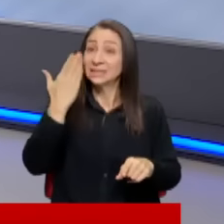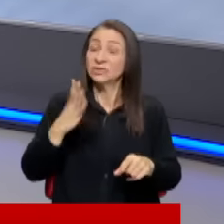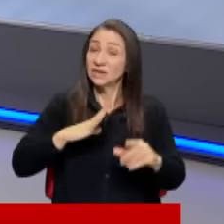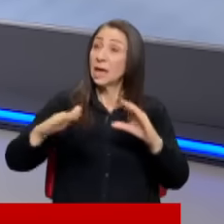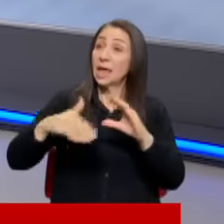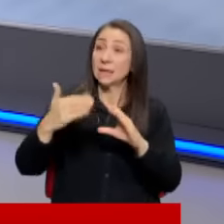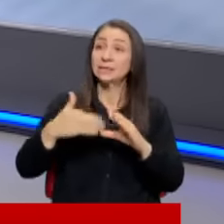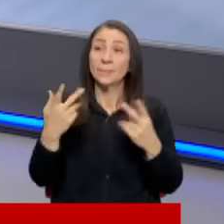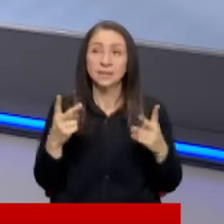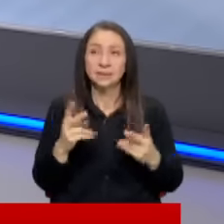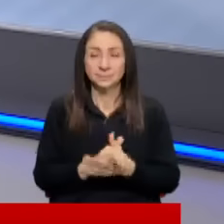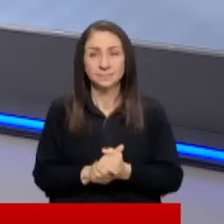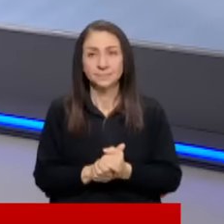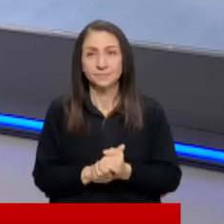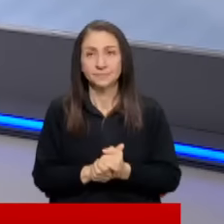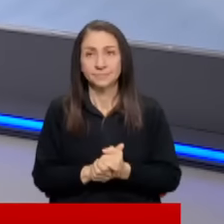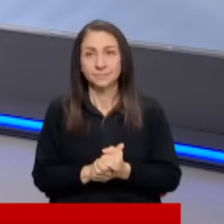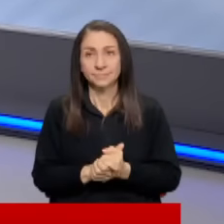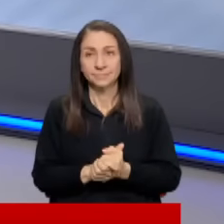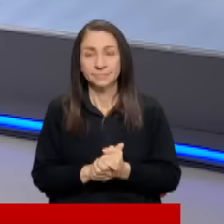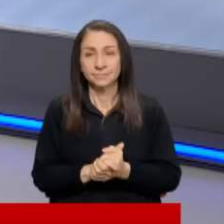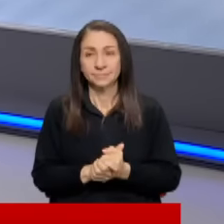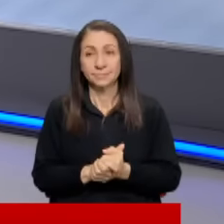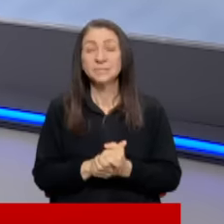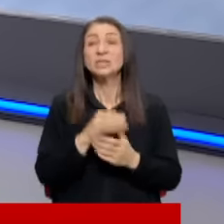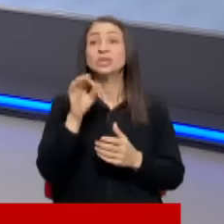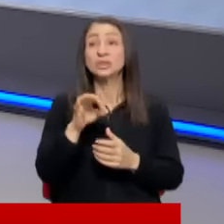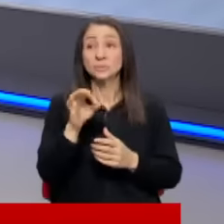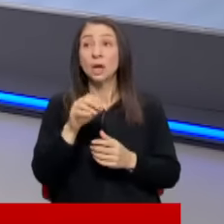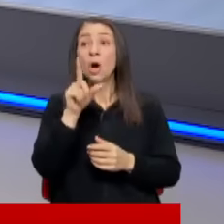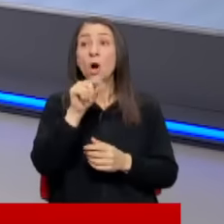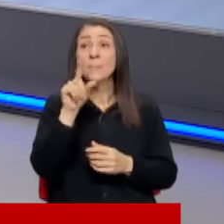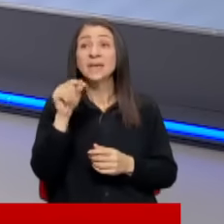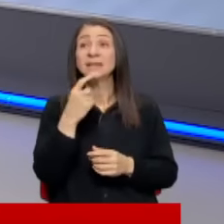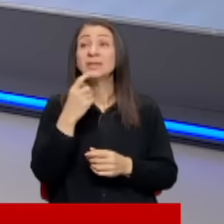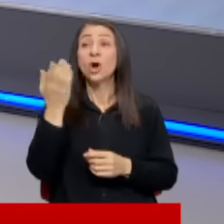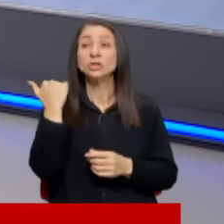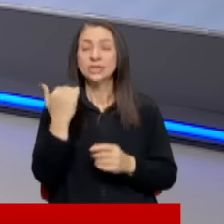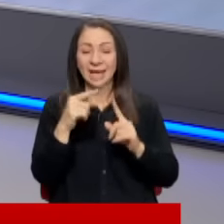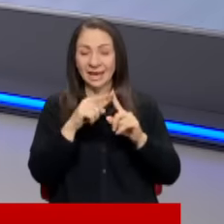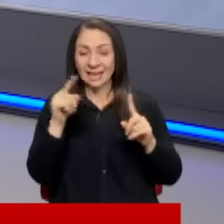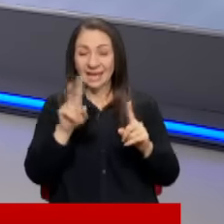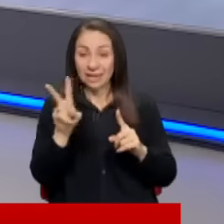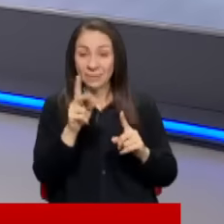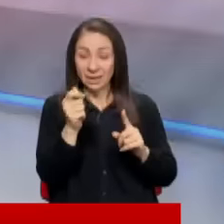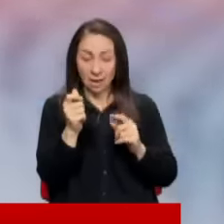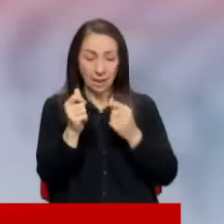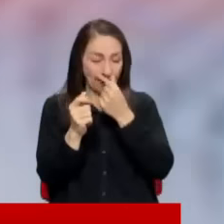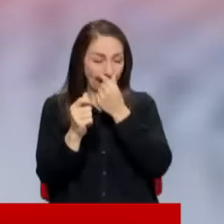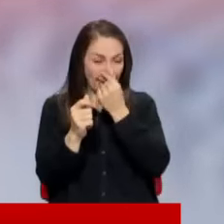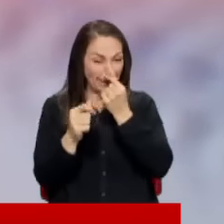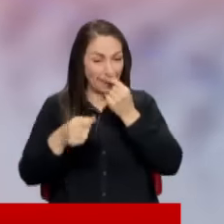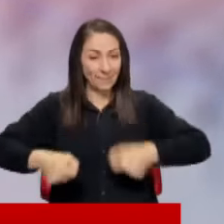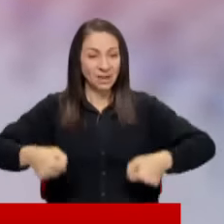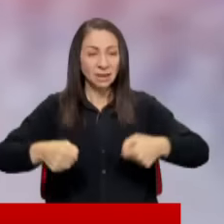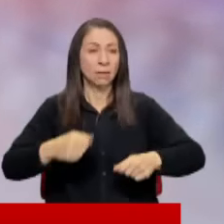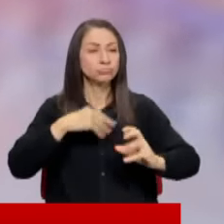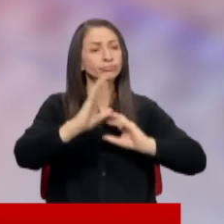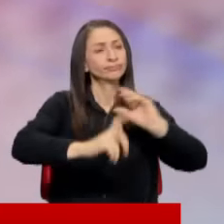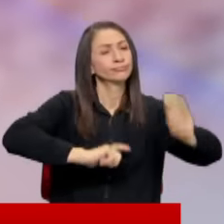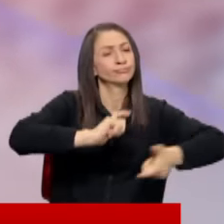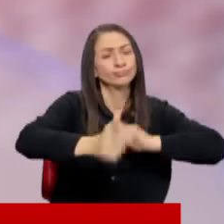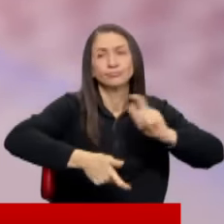varsa bizlere yazıp göndersinler. Şimdi 11 yıl öncesine kadar 20 lirayla pazar filesi doluyordu.